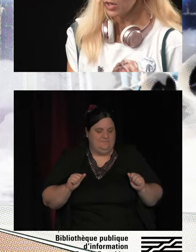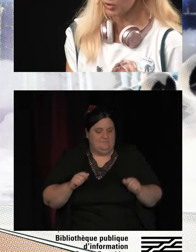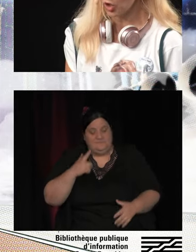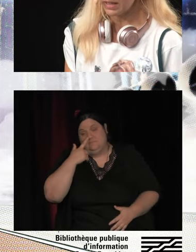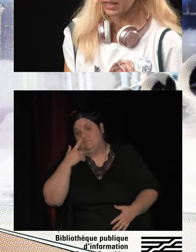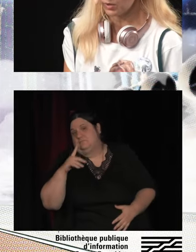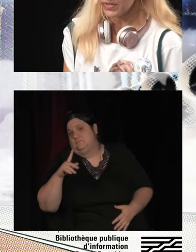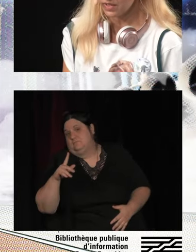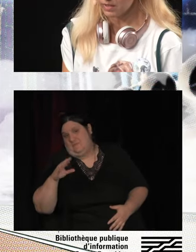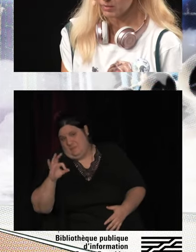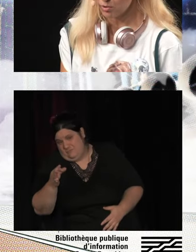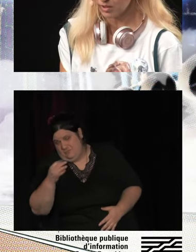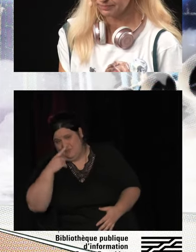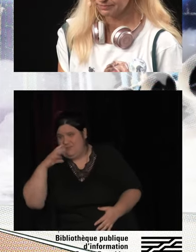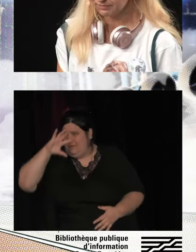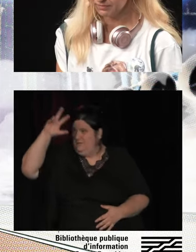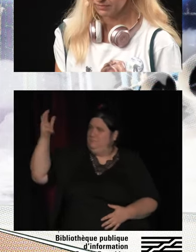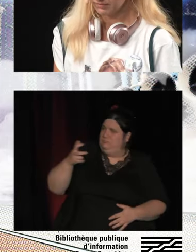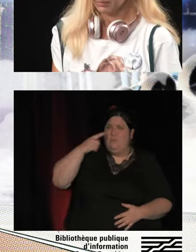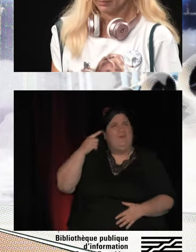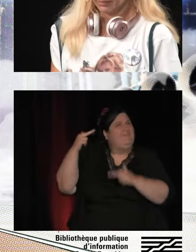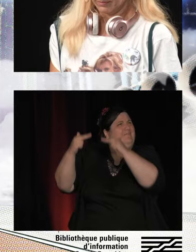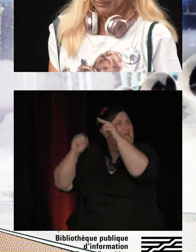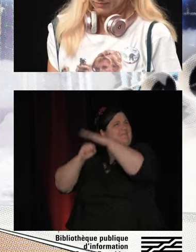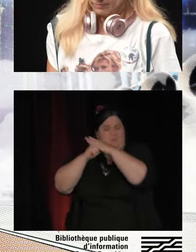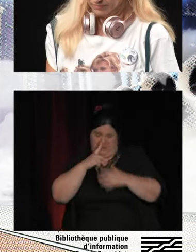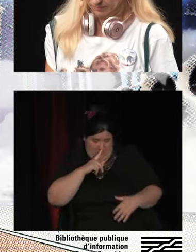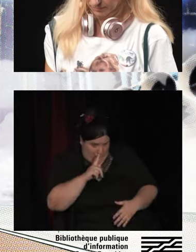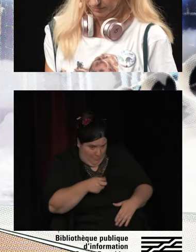Ah bah oui, en mode normal, elle est là aussi, celle-là, bah bien sûr.